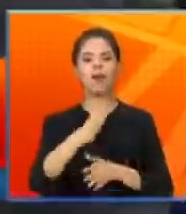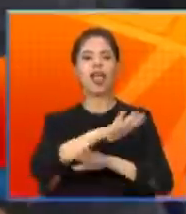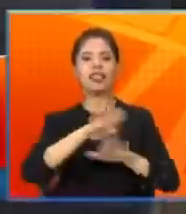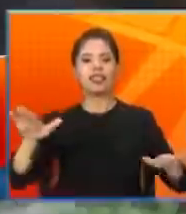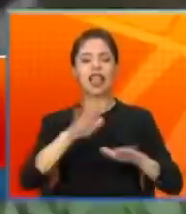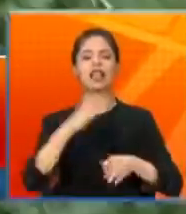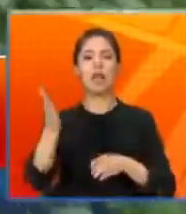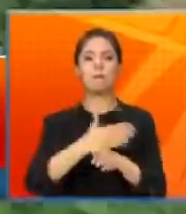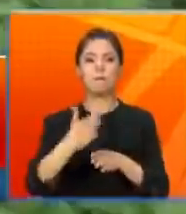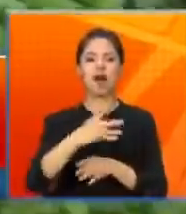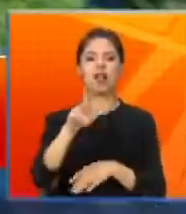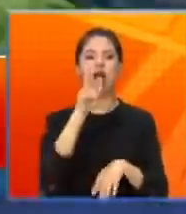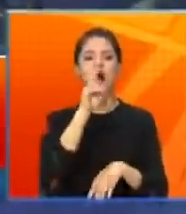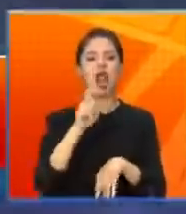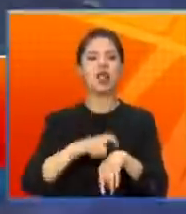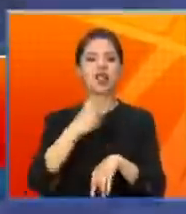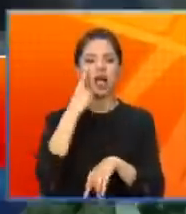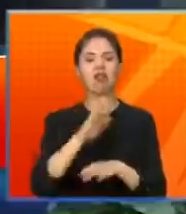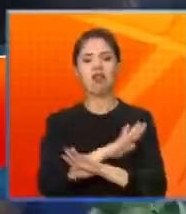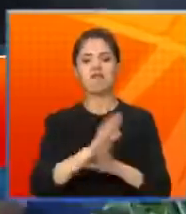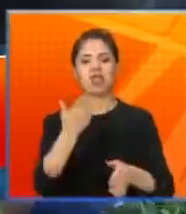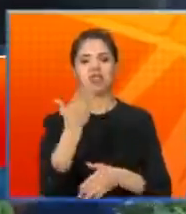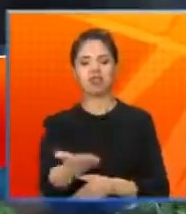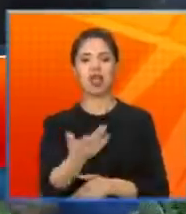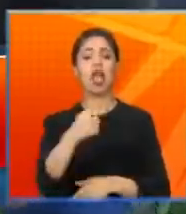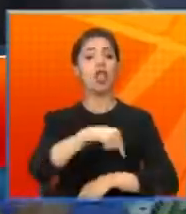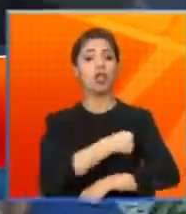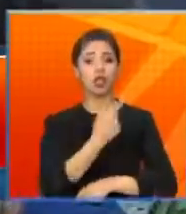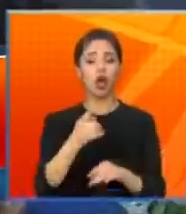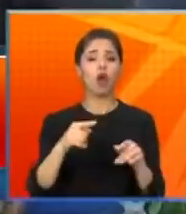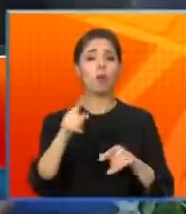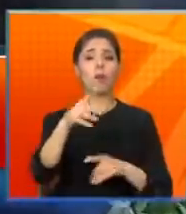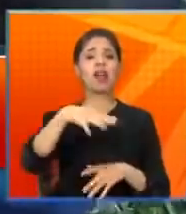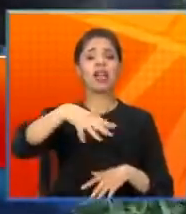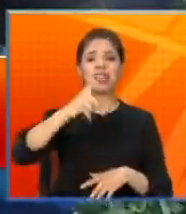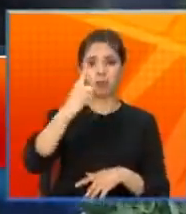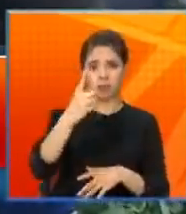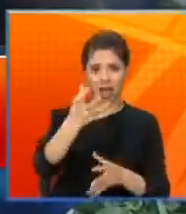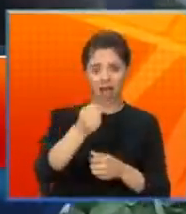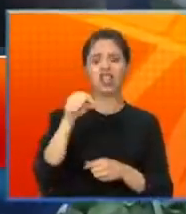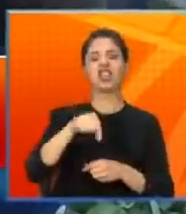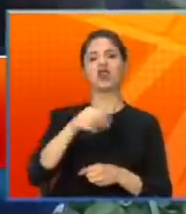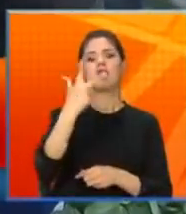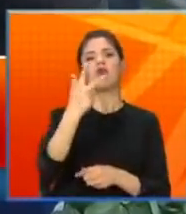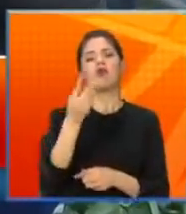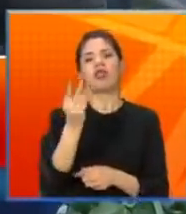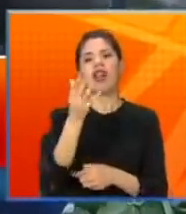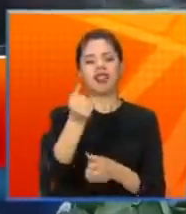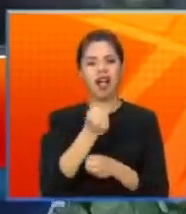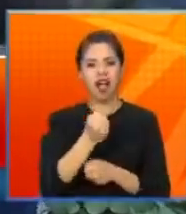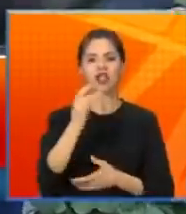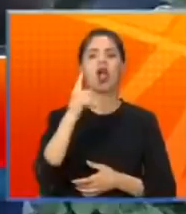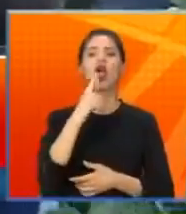tezgahlardaki ürünler Öğlen saatinde bitti normal almak isteyen 63 tane aldı